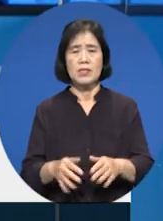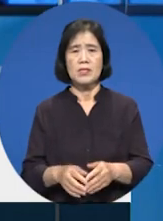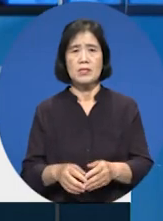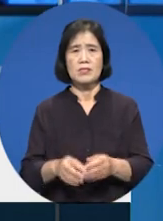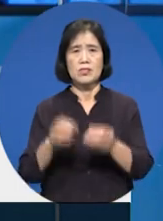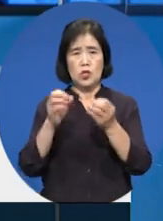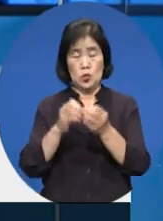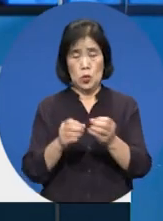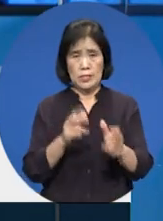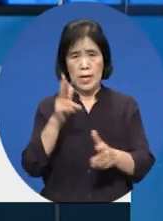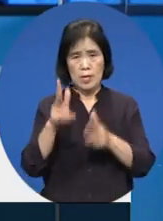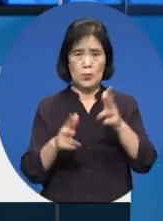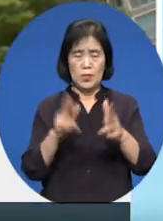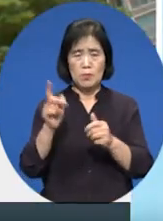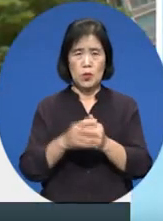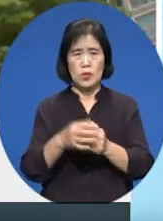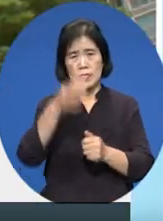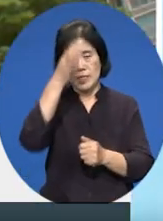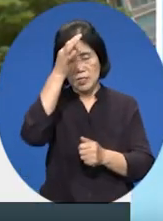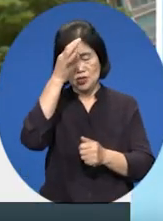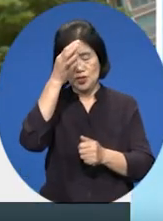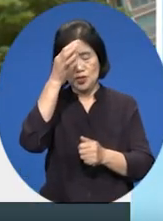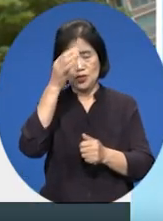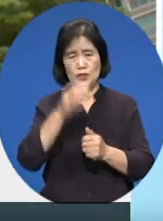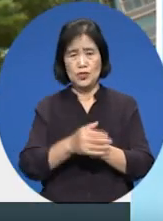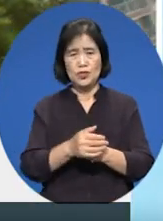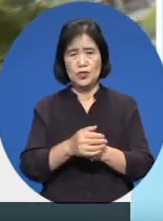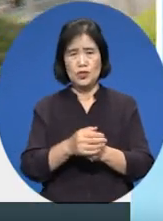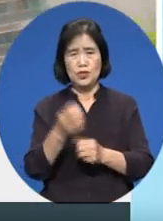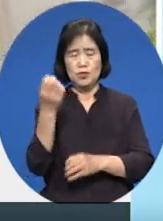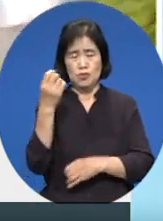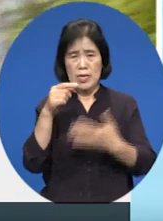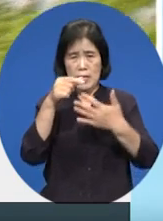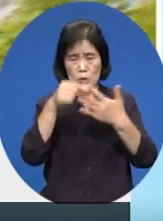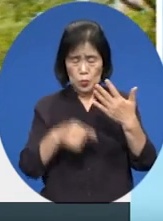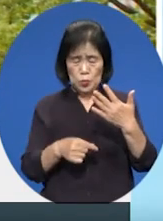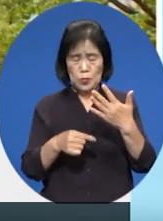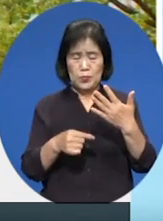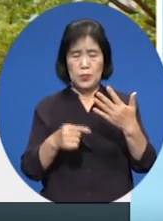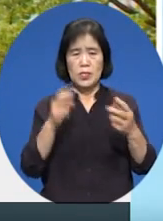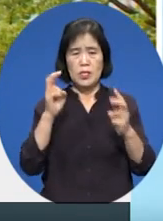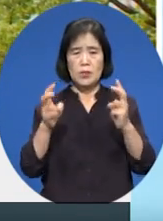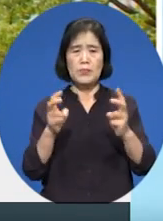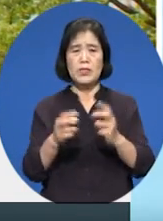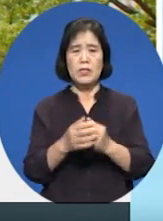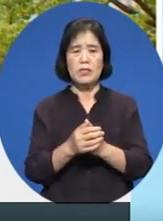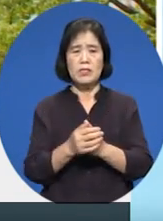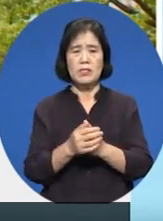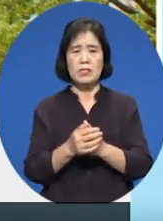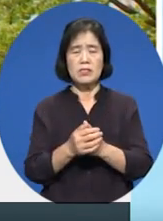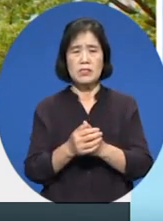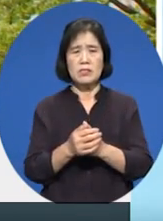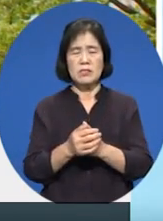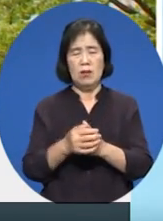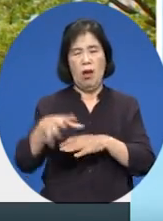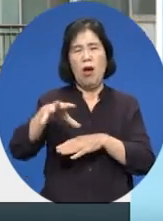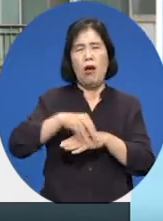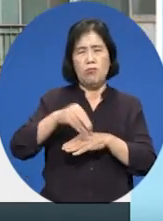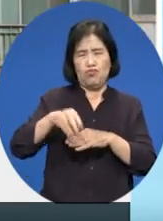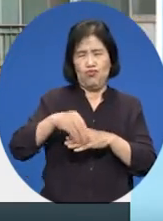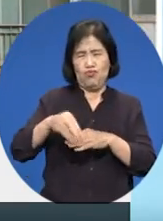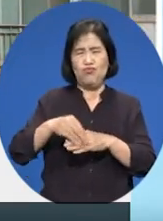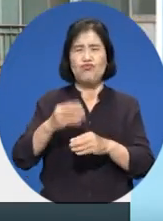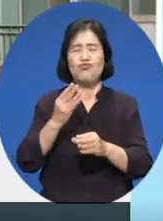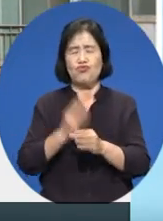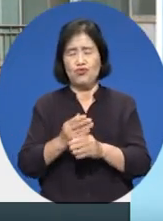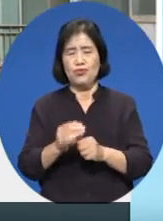전통 산업들이 사실은 기술 기업들, 특히 플랫폼 기업들에 의해서 어떻게 보면 흡수가 되는 양상이 지금 벌어지고 있죠.